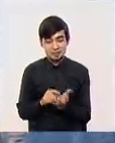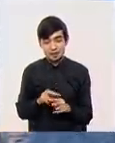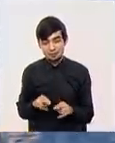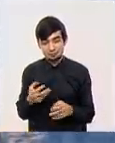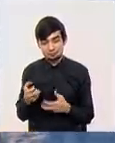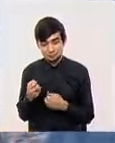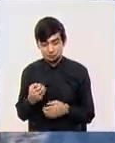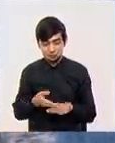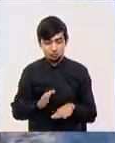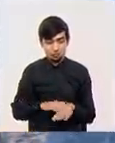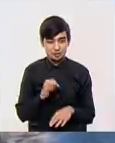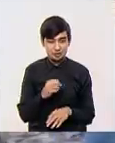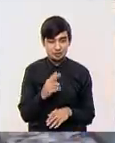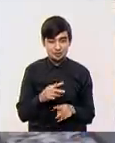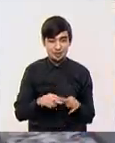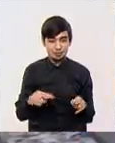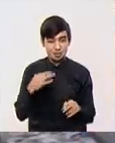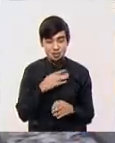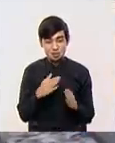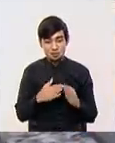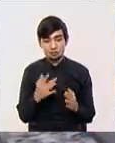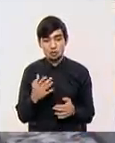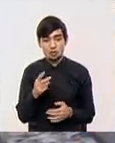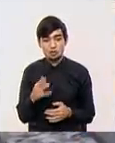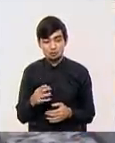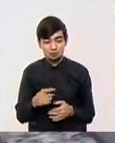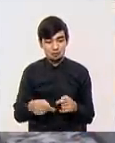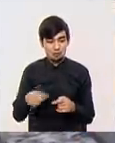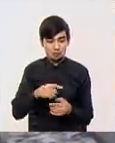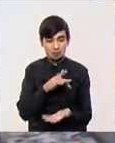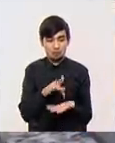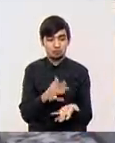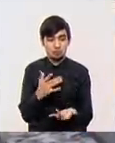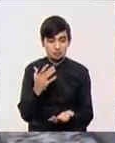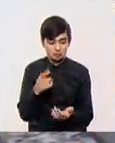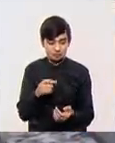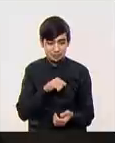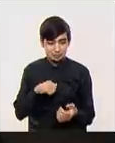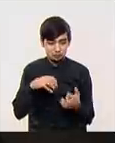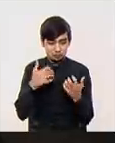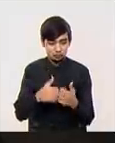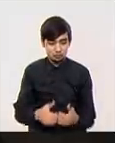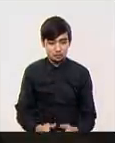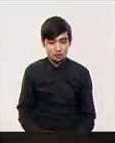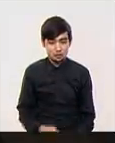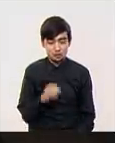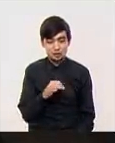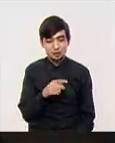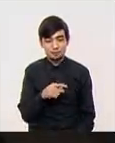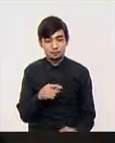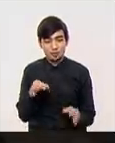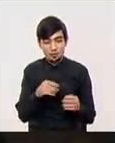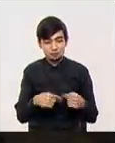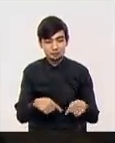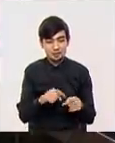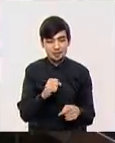алатындарға ауыр тиеді. Көпқабатты осындай үйлерде қанша пәтер, қала бойынша қанша үй барын өзіңіз есептей беріңіз. Ал бәсекелестікті дамыту агенттігі